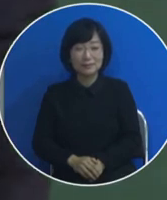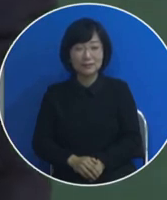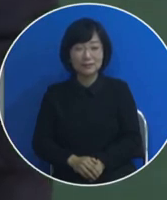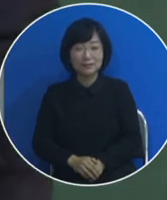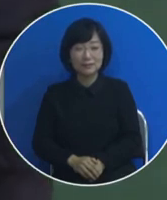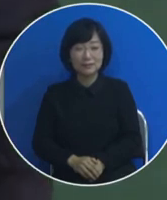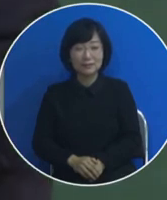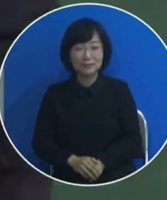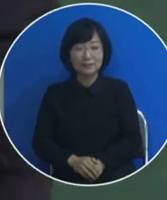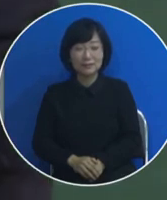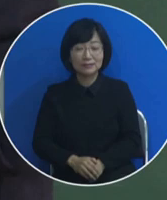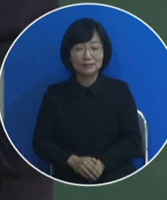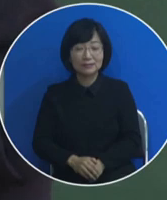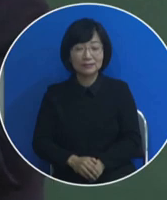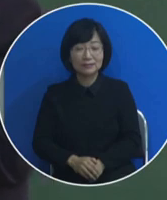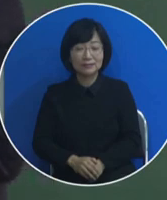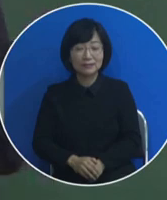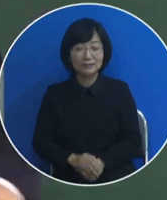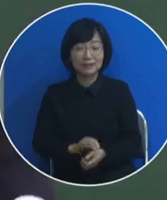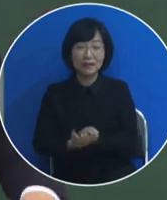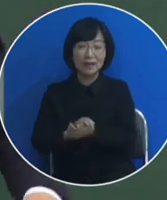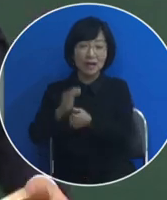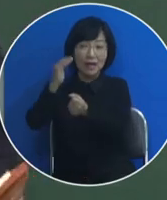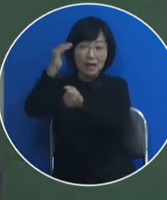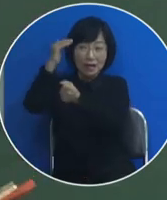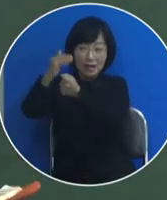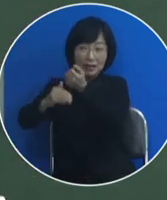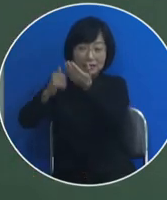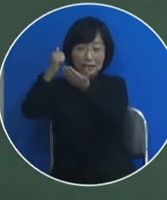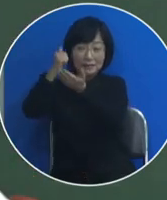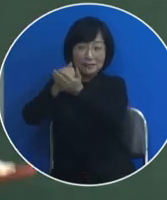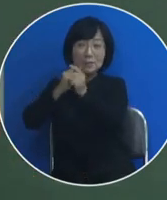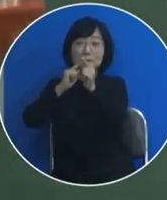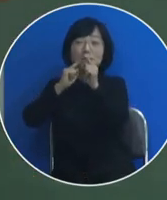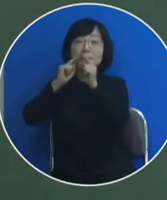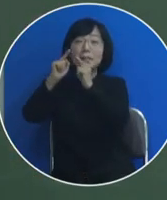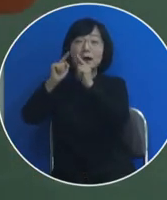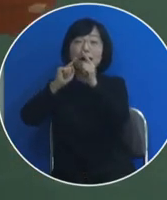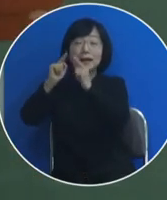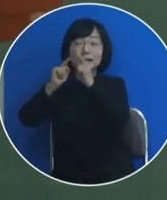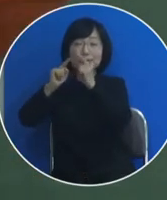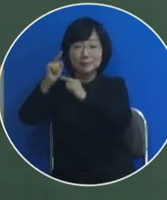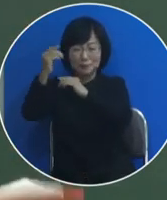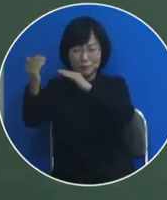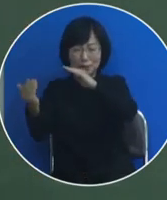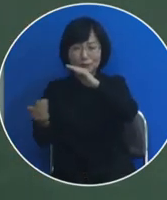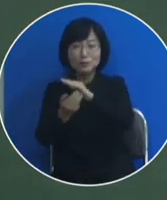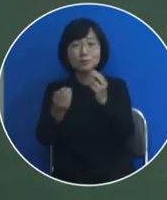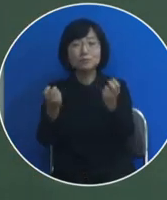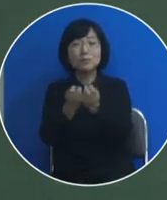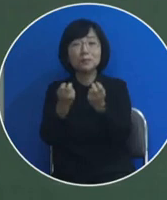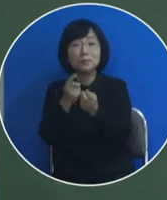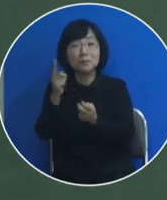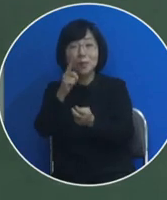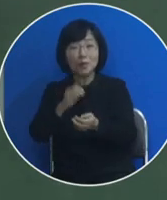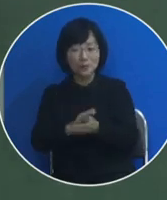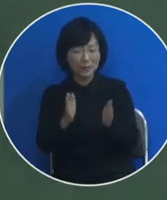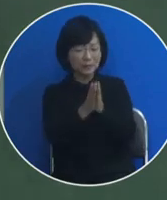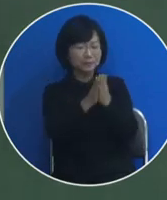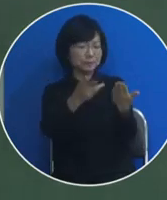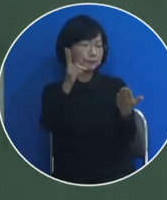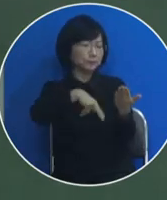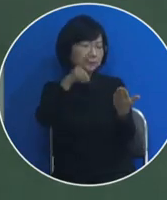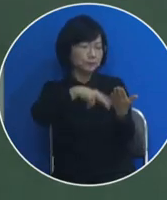하나님의 말씀이 어떻게 성취되는 거니까 이 최고로 있는 것이 아닙니다. 하나님의 말씀이